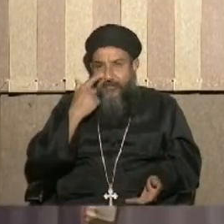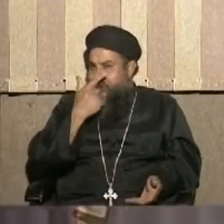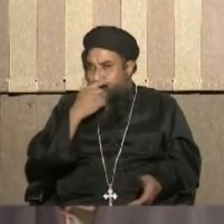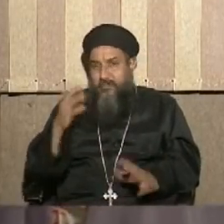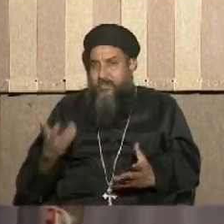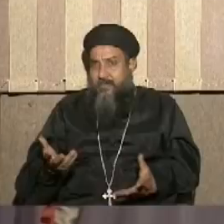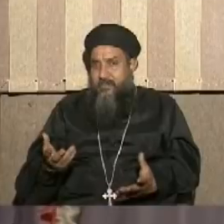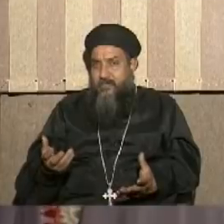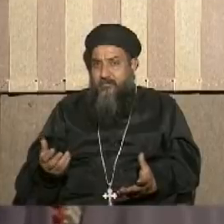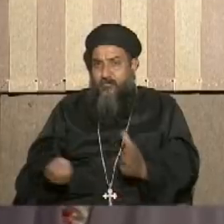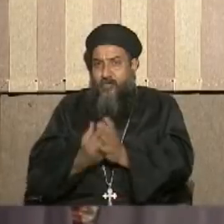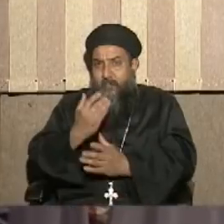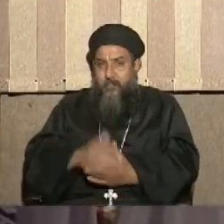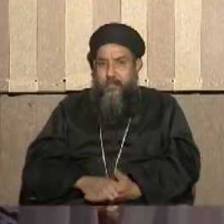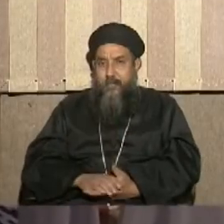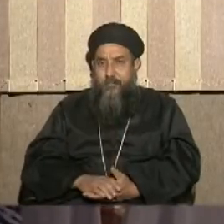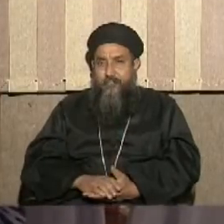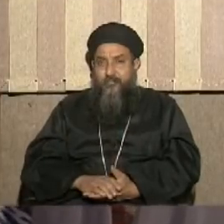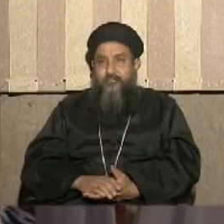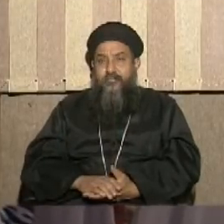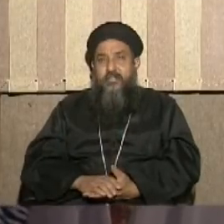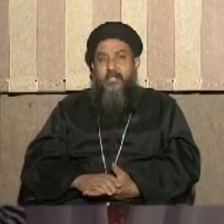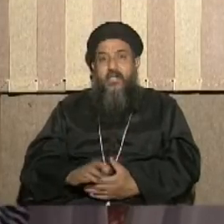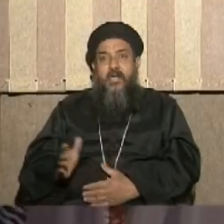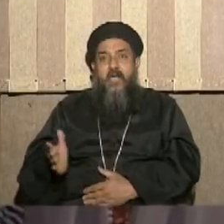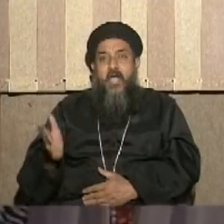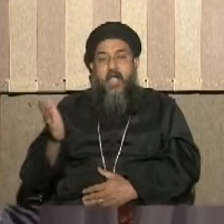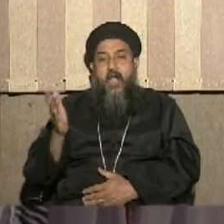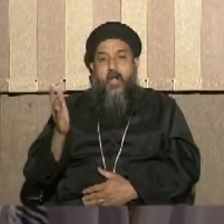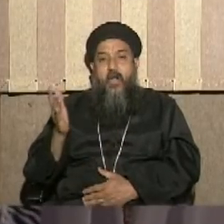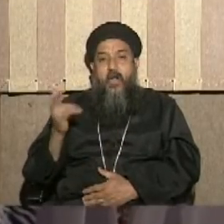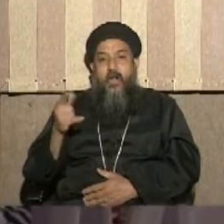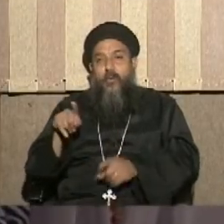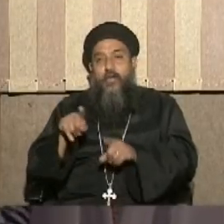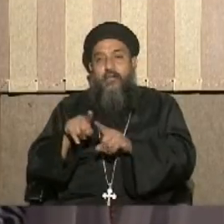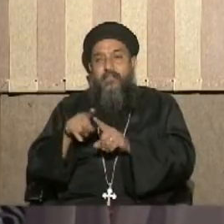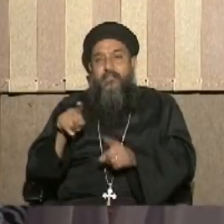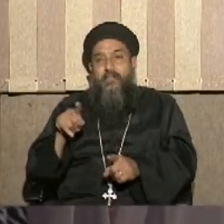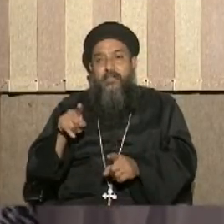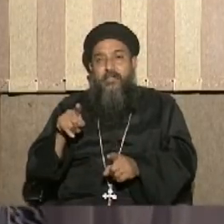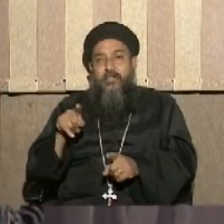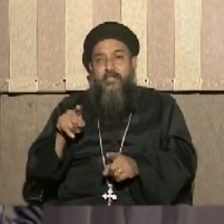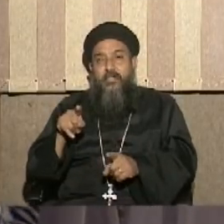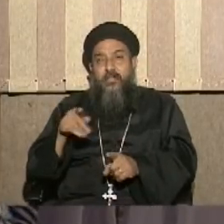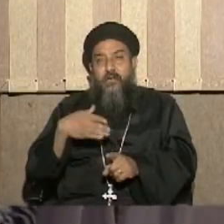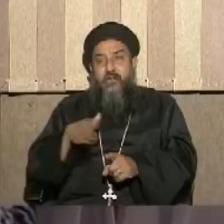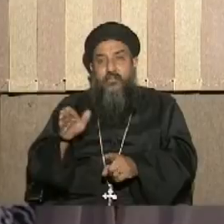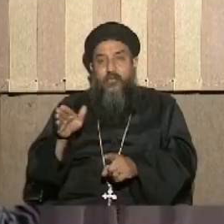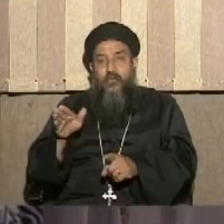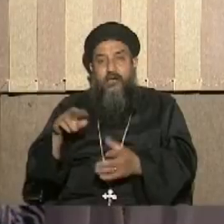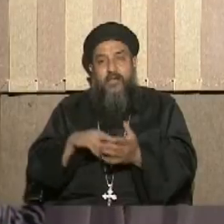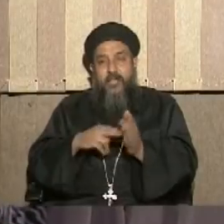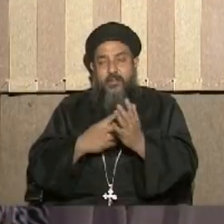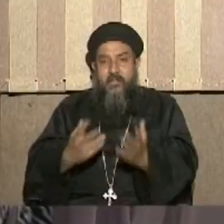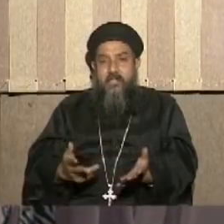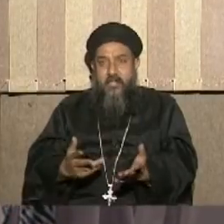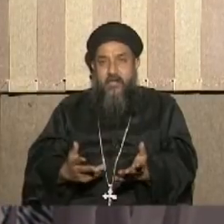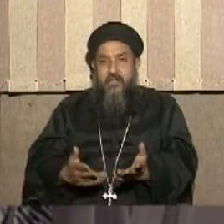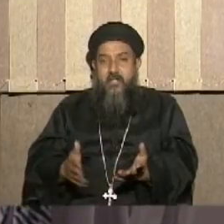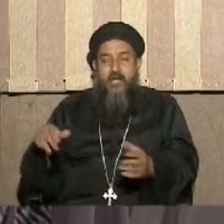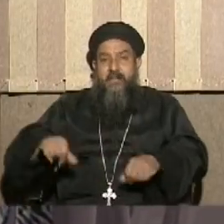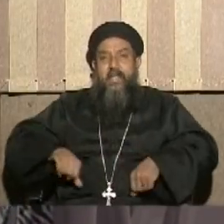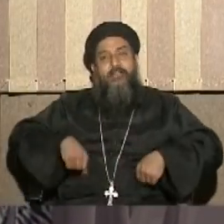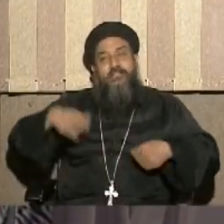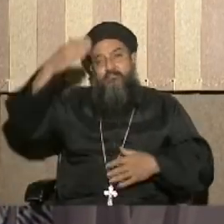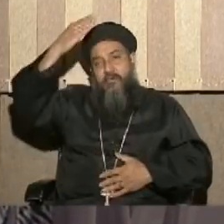شفتي هالكارثة؟ بدهم ياخدوا ماكسيموس ودوماديوس على القسطنطينية. شو رح تسوي؟ نحن